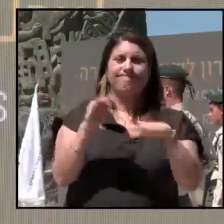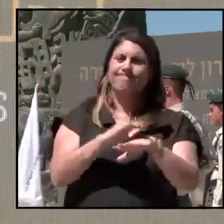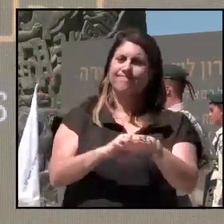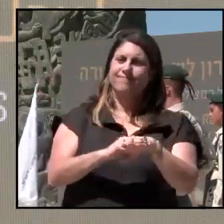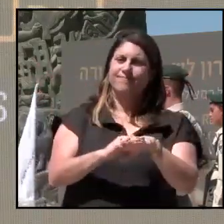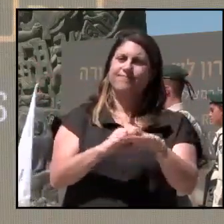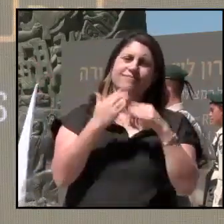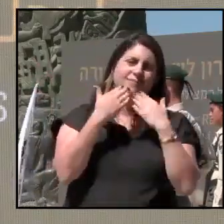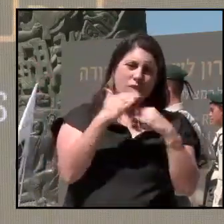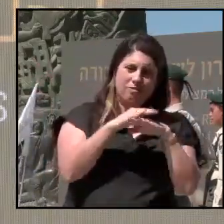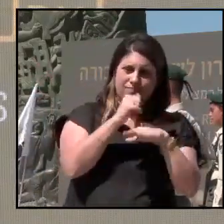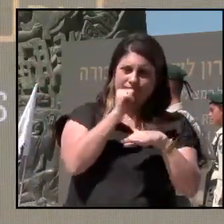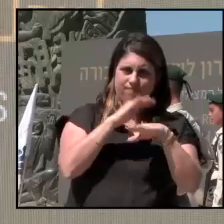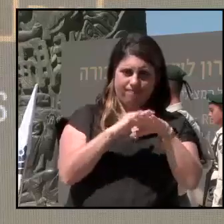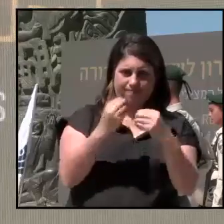תודה.